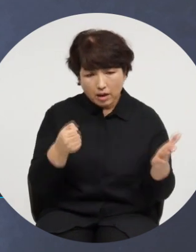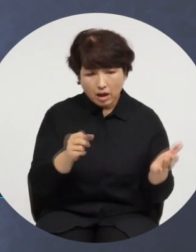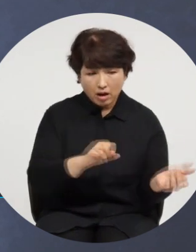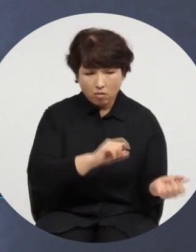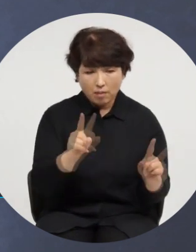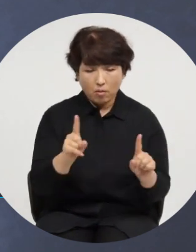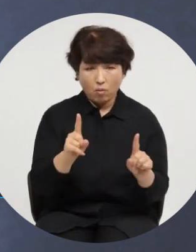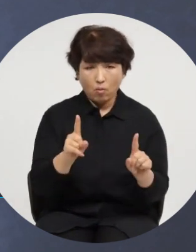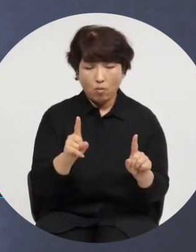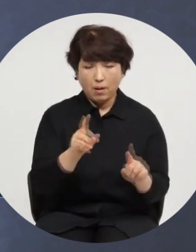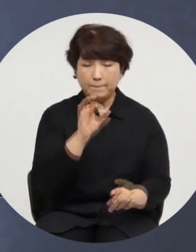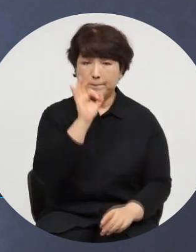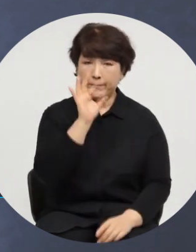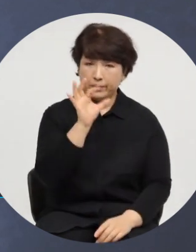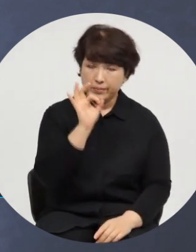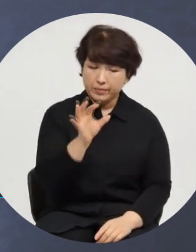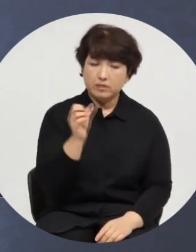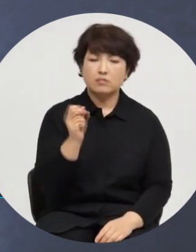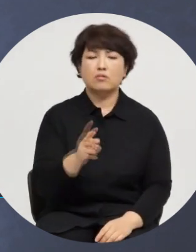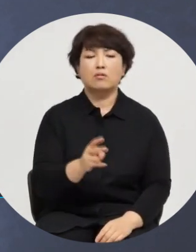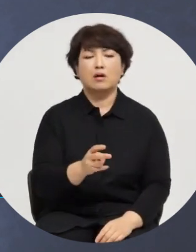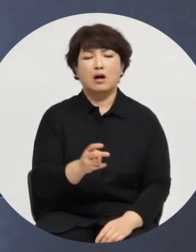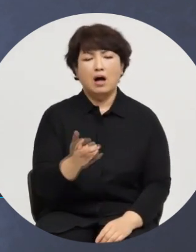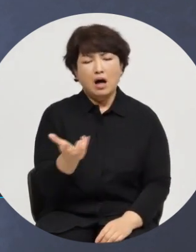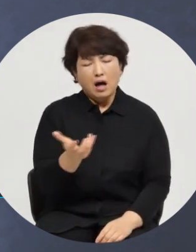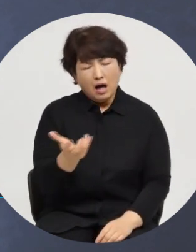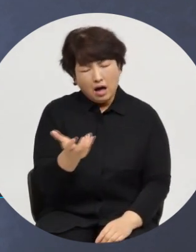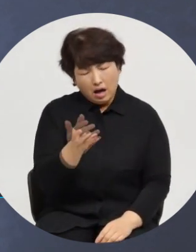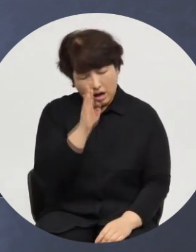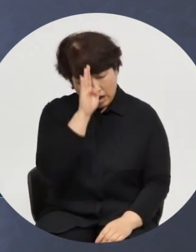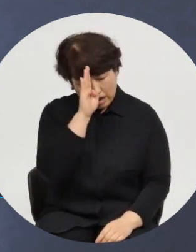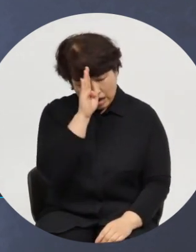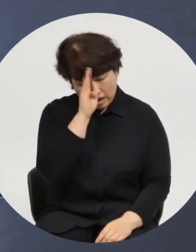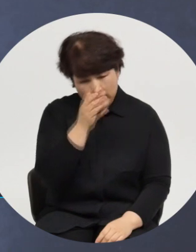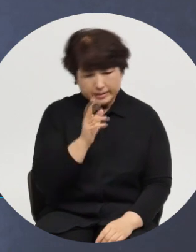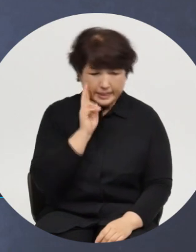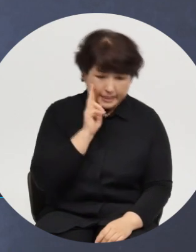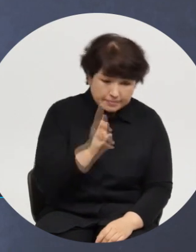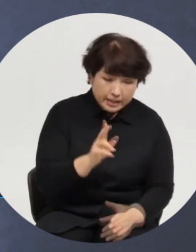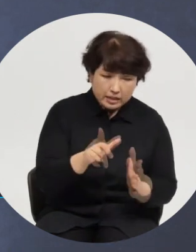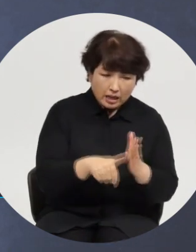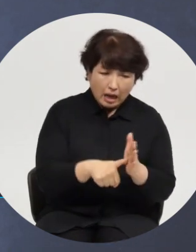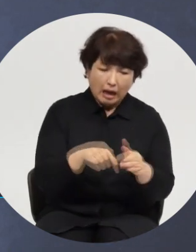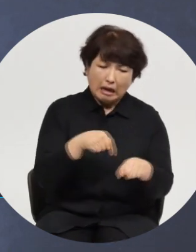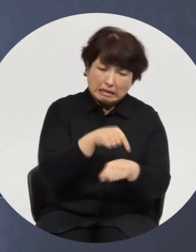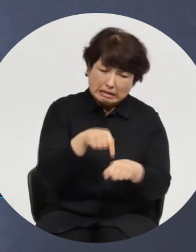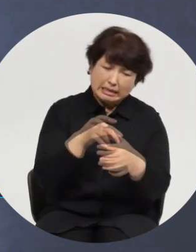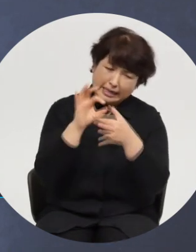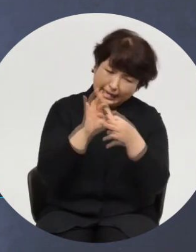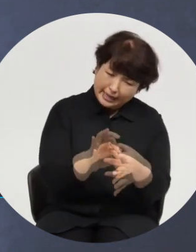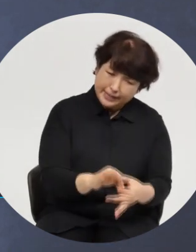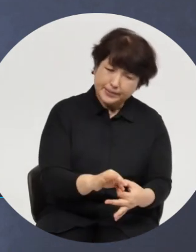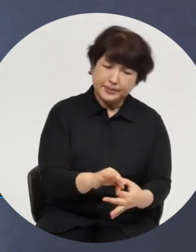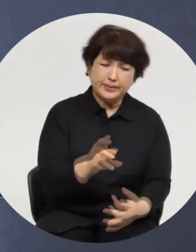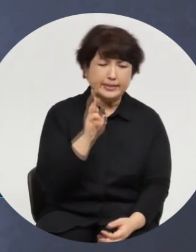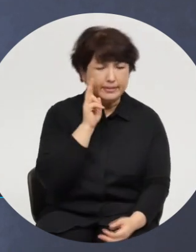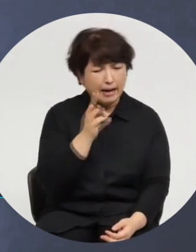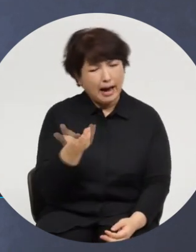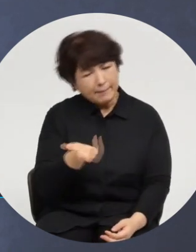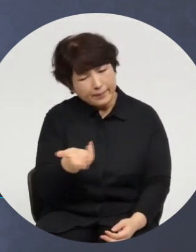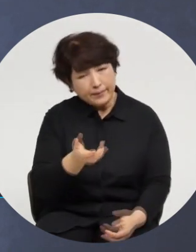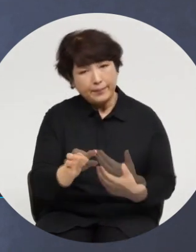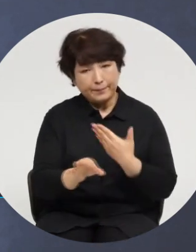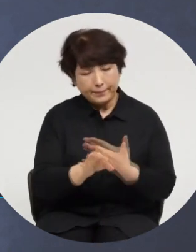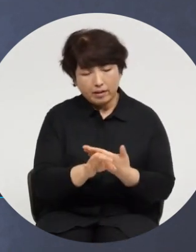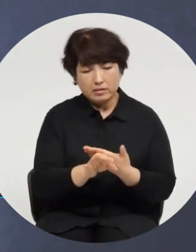들었거나 병으로 회복 불가능한 되다가 통증의 지나치게 심해서 고통스럽게 시간을